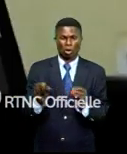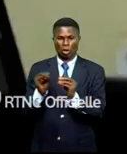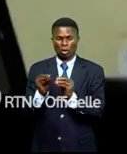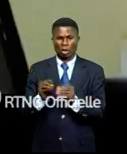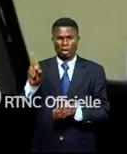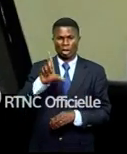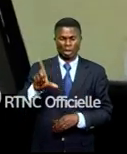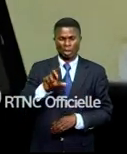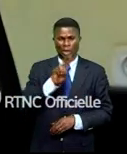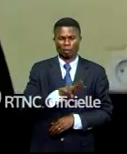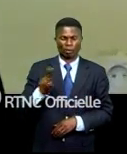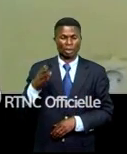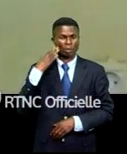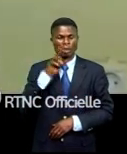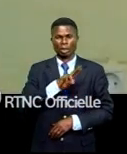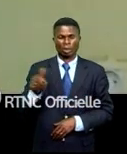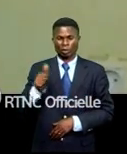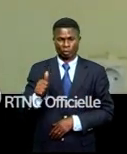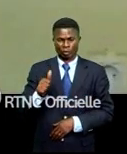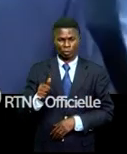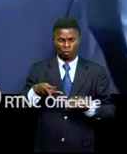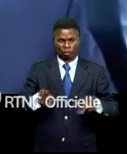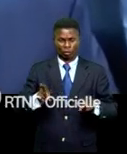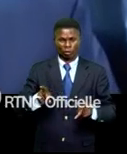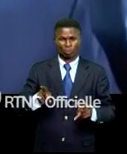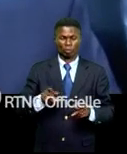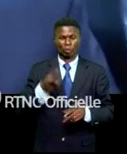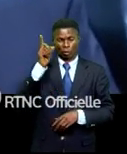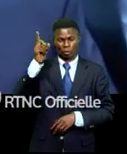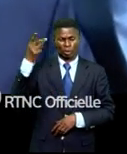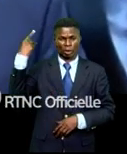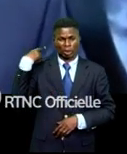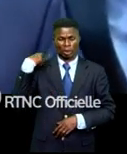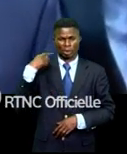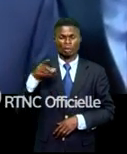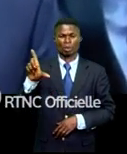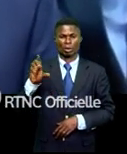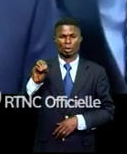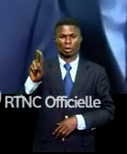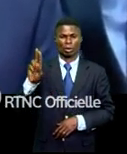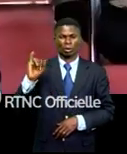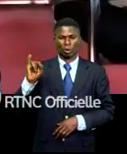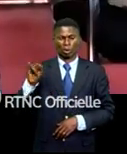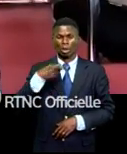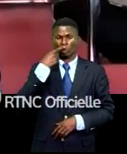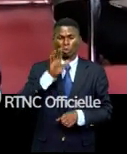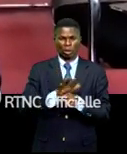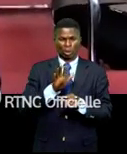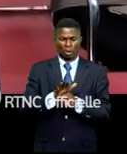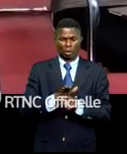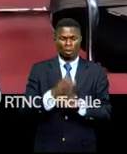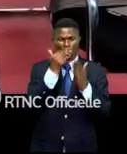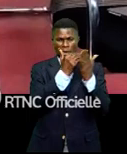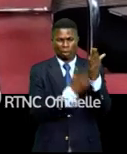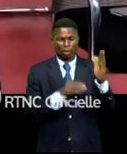lundi 22 mars 2021. Sous la houlette du premier d'entre eux, l'honorable Louis Kamoni Tumbu, il s'est agi de prime abord